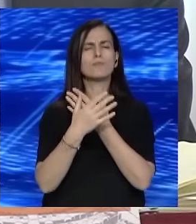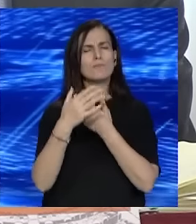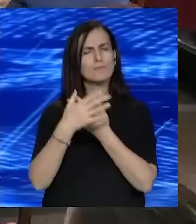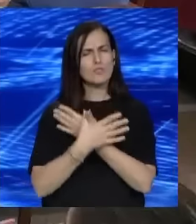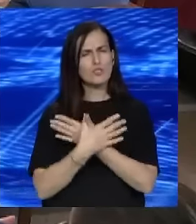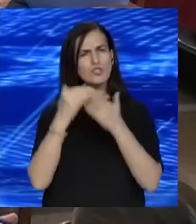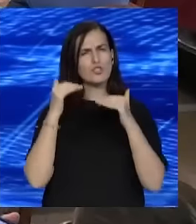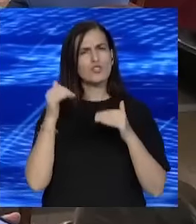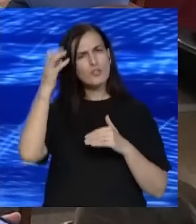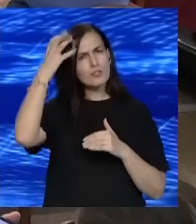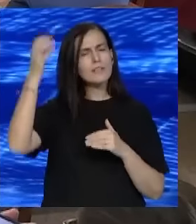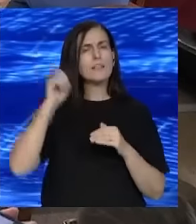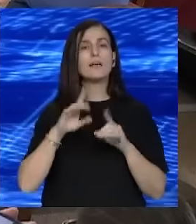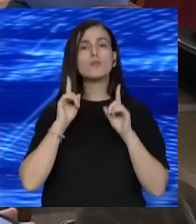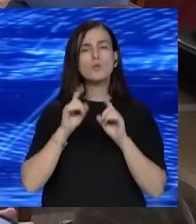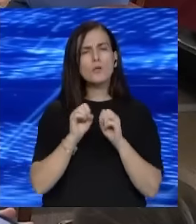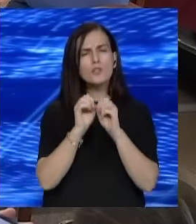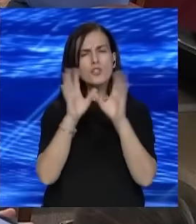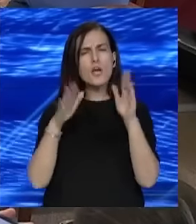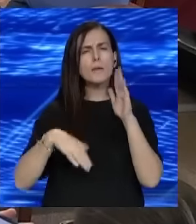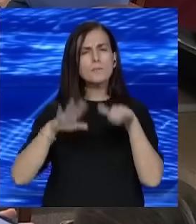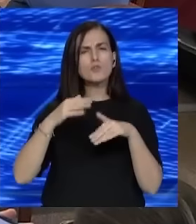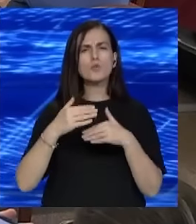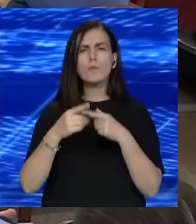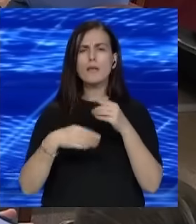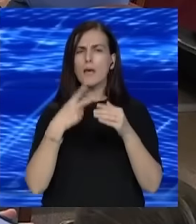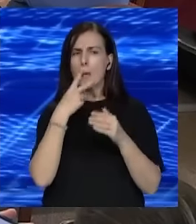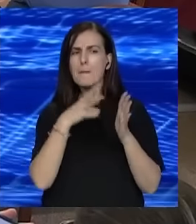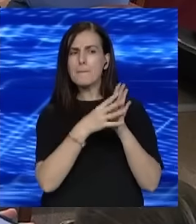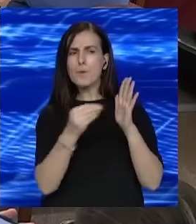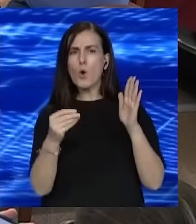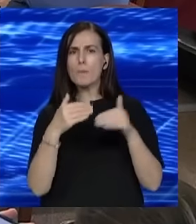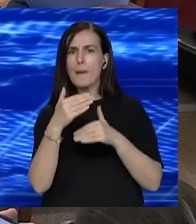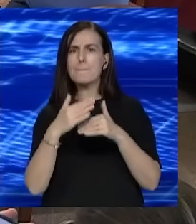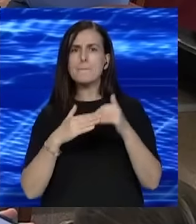kërkuan më shumë qartësi, si dhe të ndiqen praktikat më të mira të BE-s.